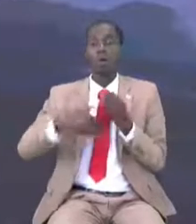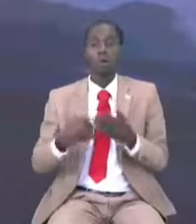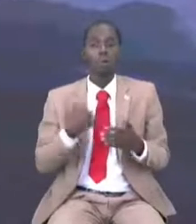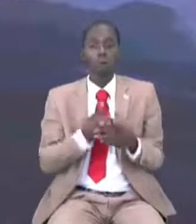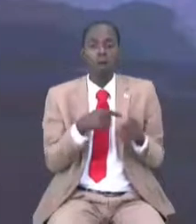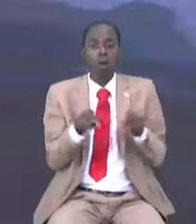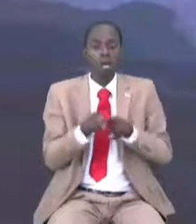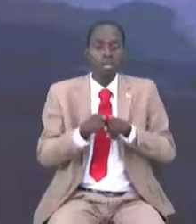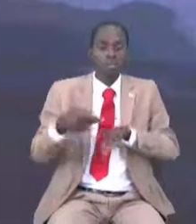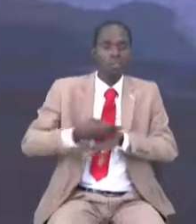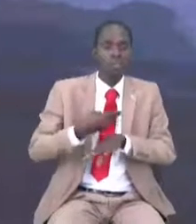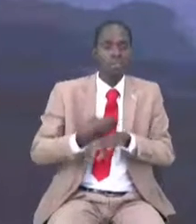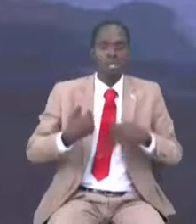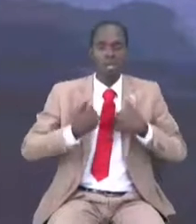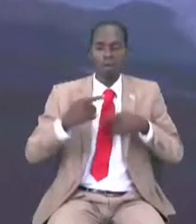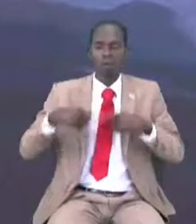l'Éternel